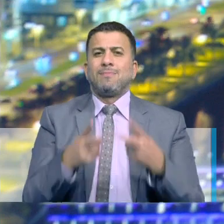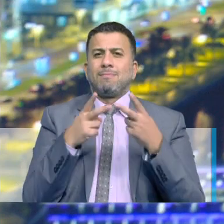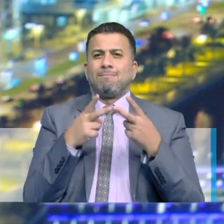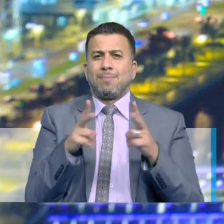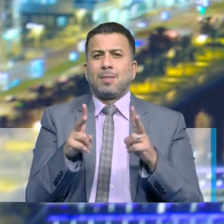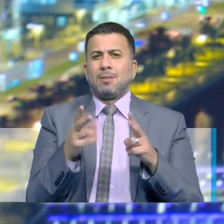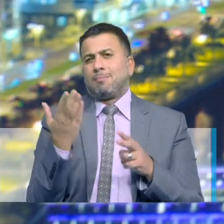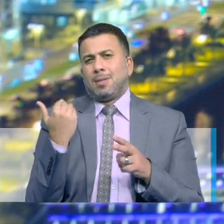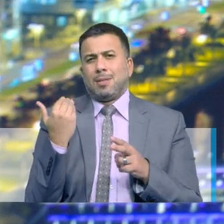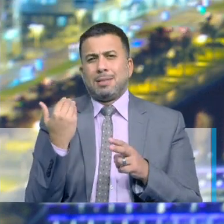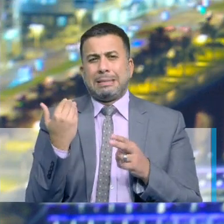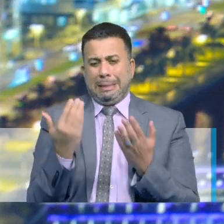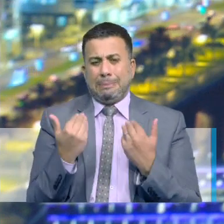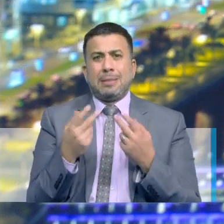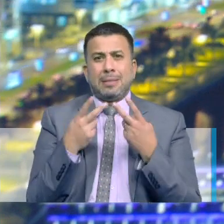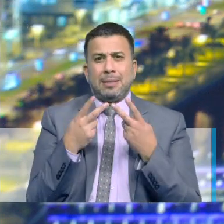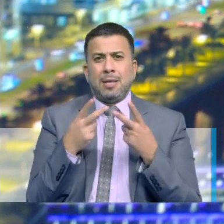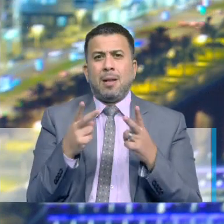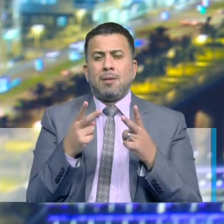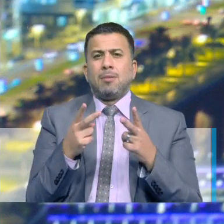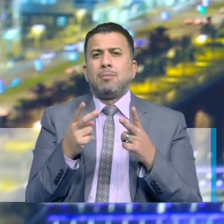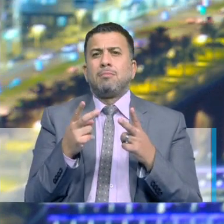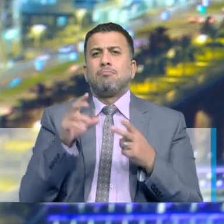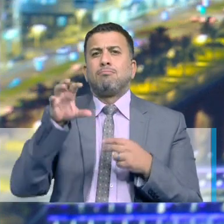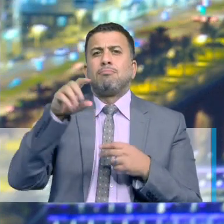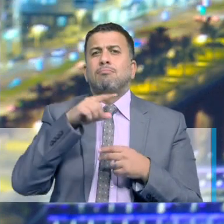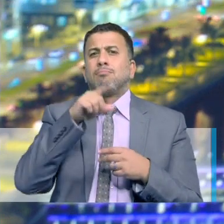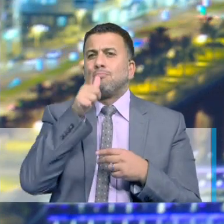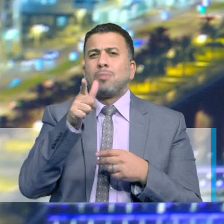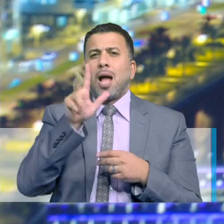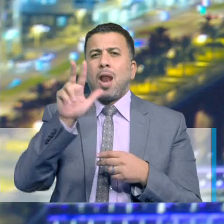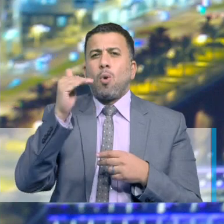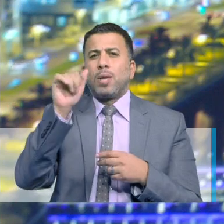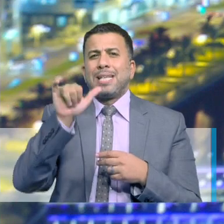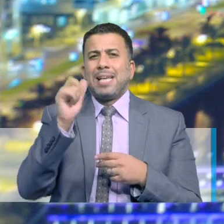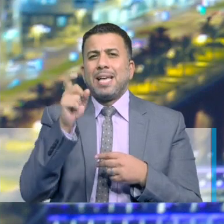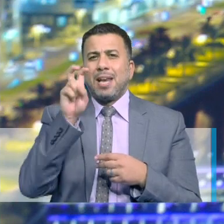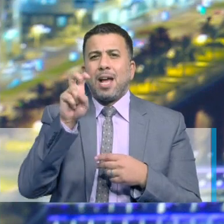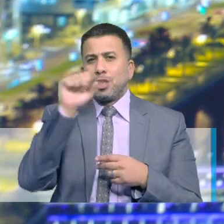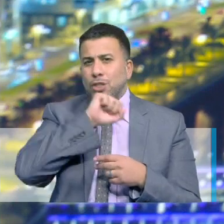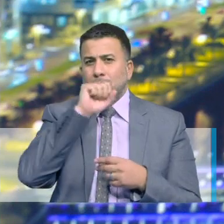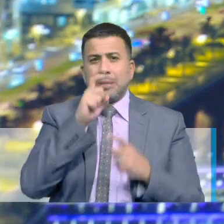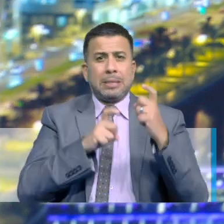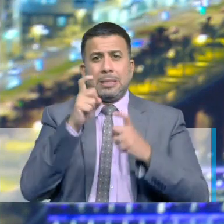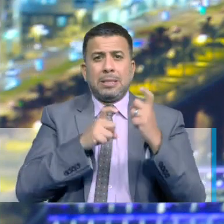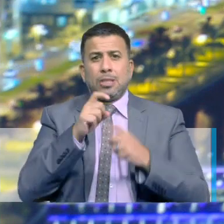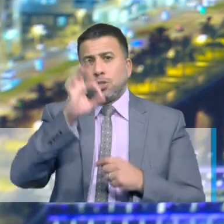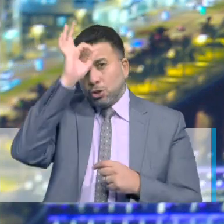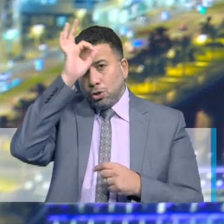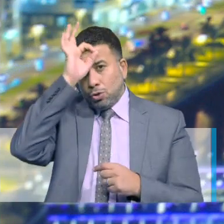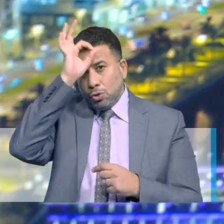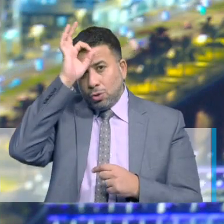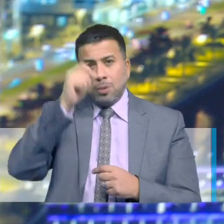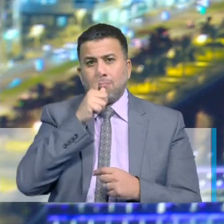منذ انطلاقها قبل عده ايام تشهد ميادين الخضر بشارقه منافسات قويه ضمن بطوله